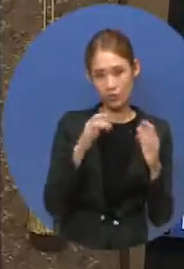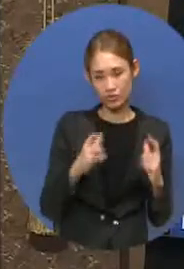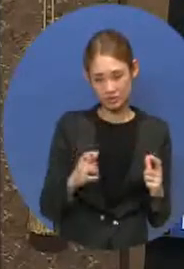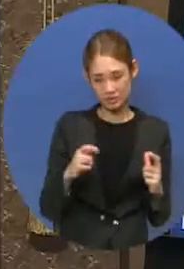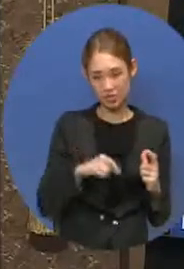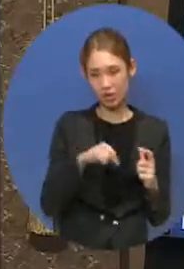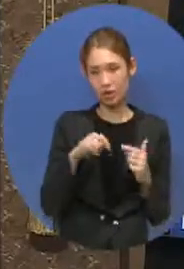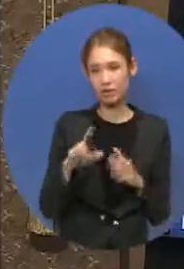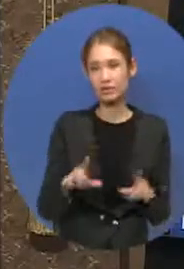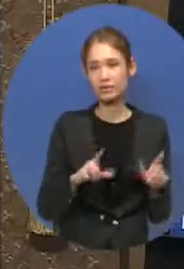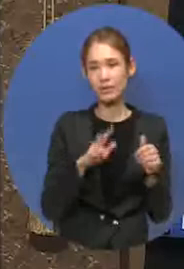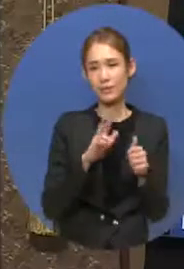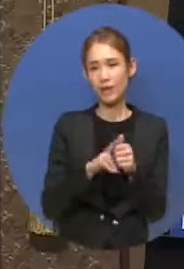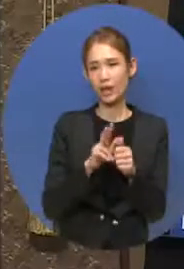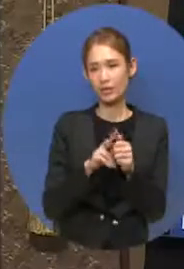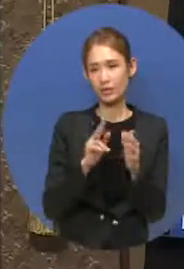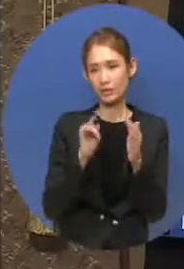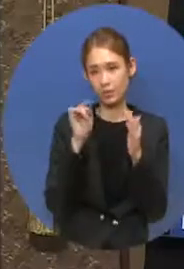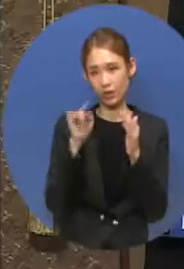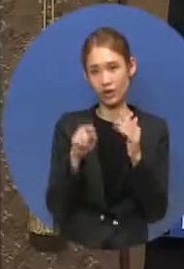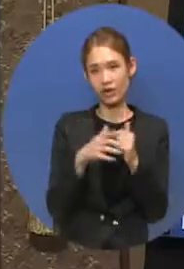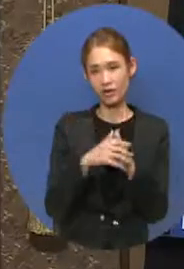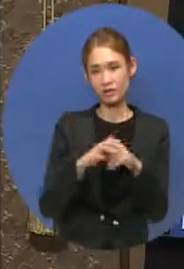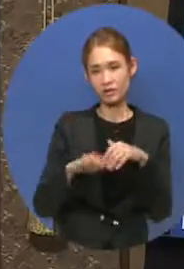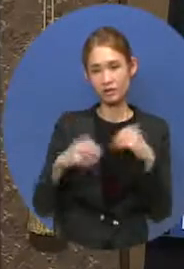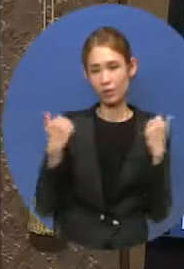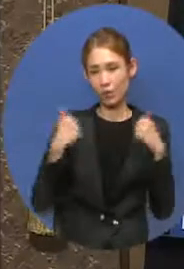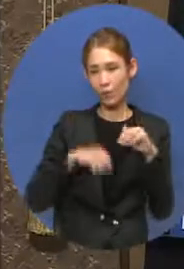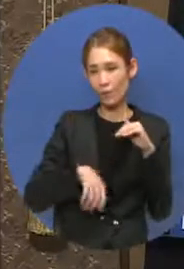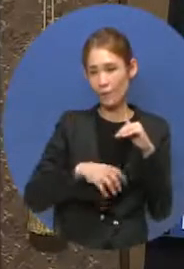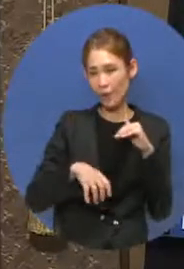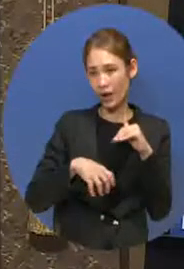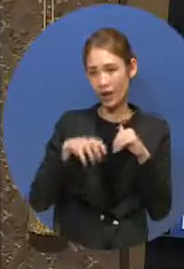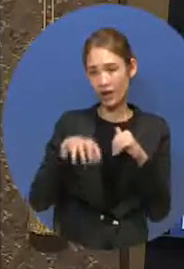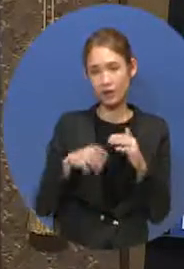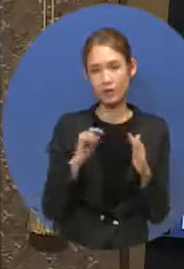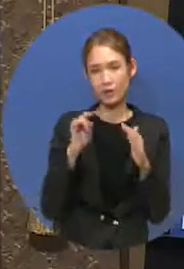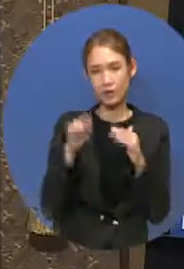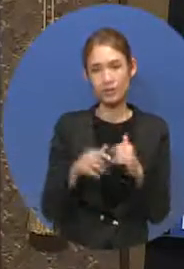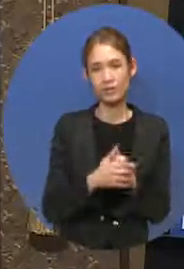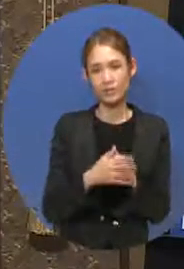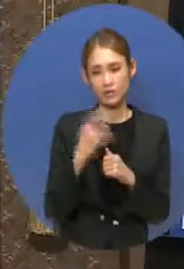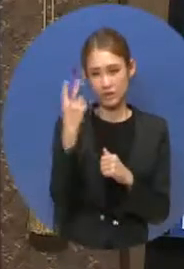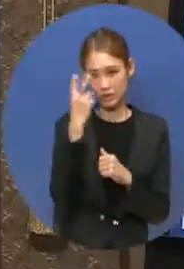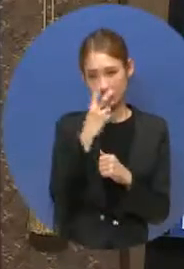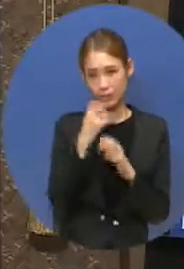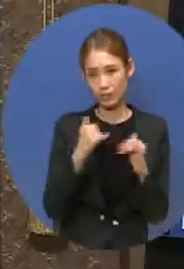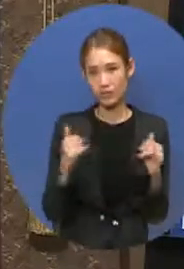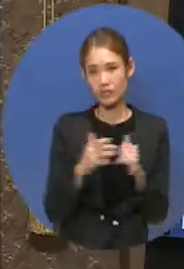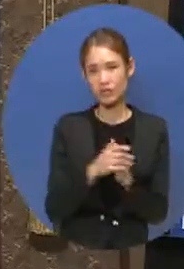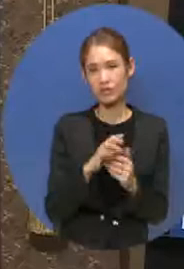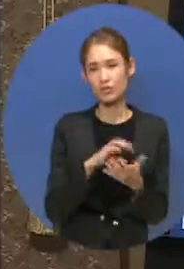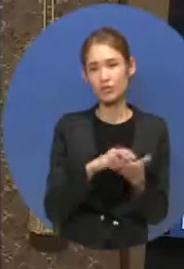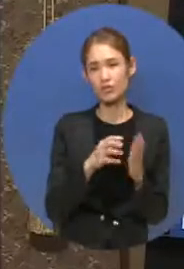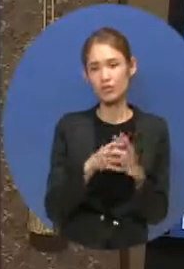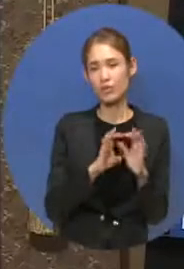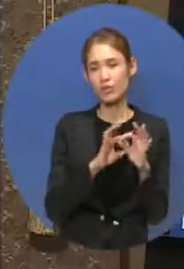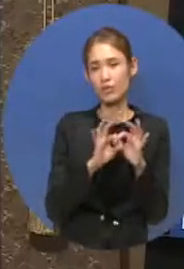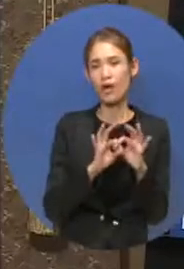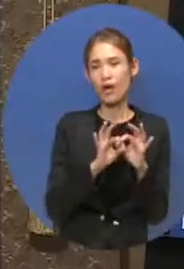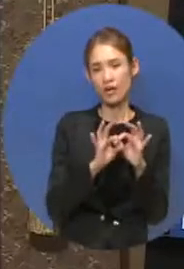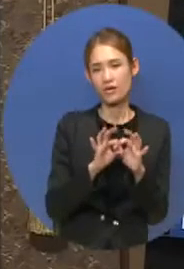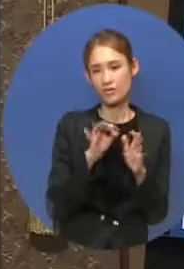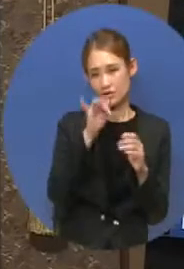사시면서 네. 마트에도 가시고 세탁소에도 네. 가시고 그러시기 때문에 이미 보호자분들하고는 어느 정도의 관계가